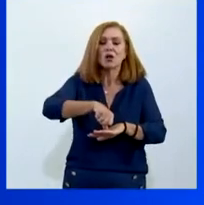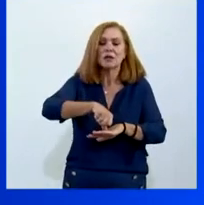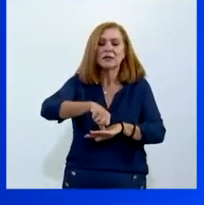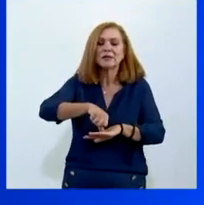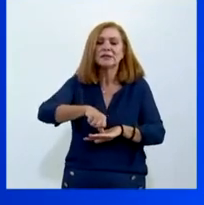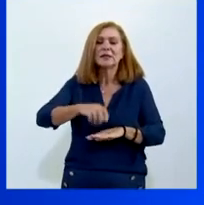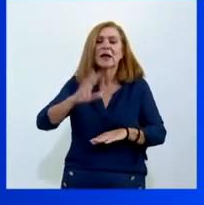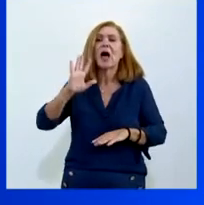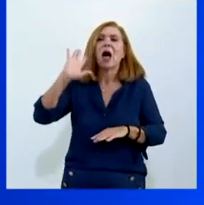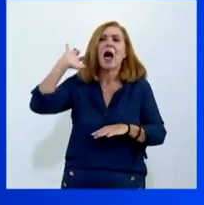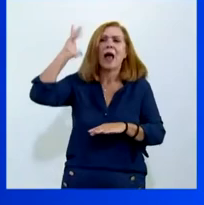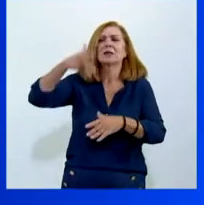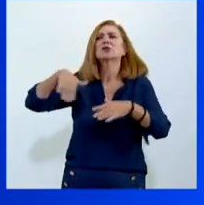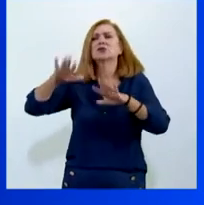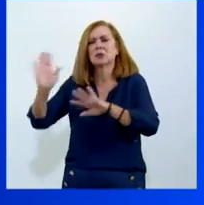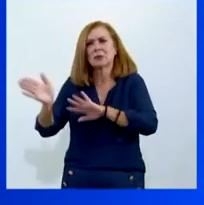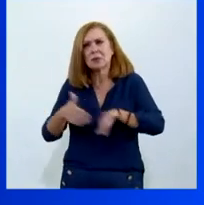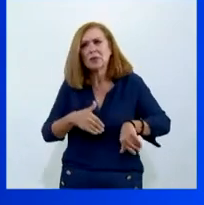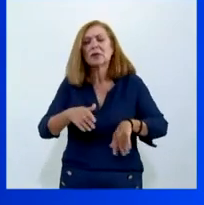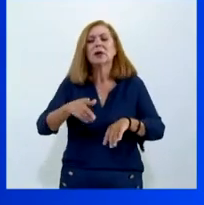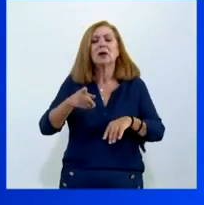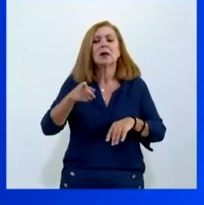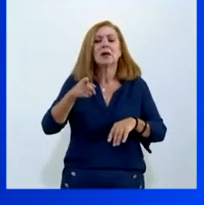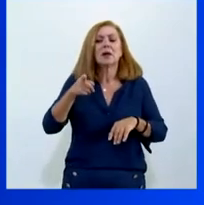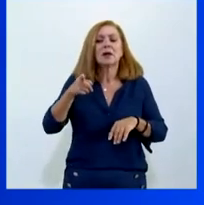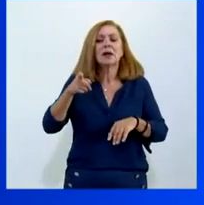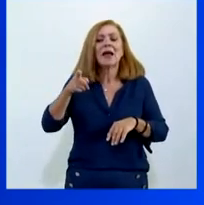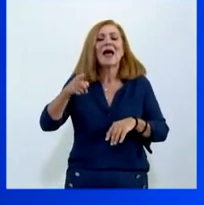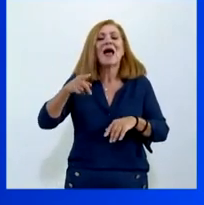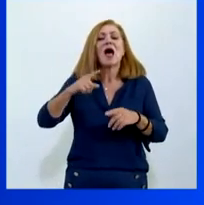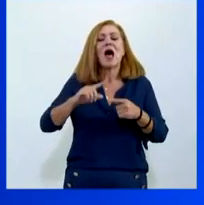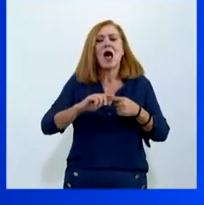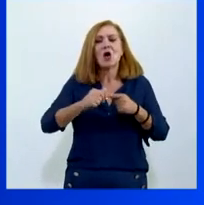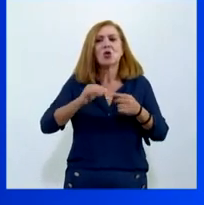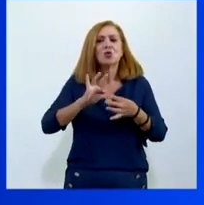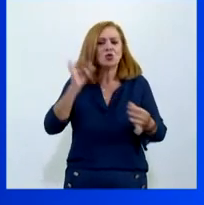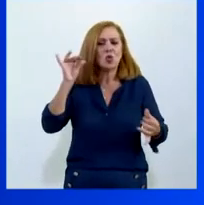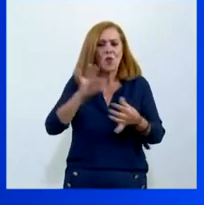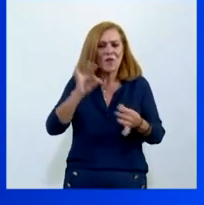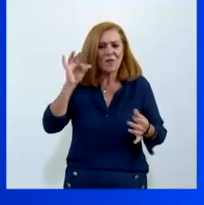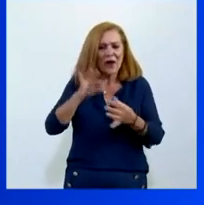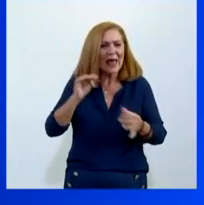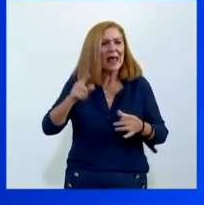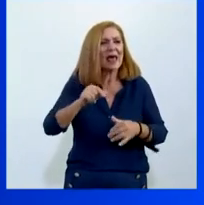της Αλεξανδρούπολης όπου ήδη υπάρχει δυνατή παρουσία στην Ορεσιά, στο Δημότυχο αλλά και στο Σουφλί.